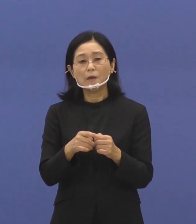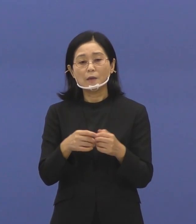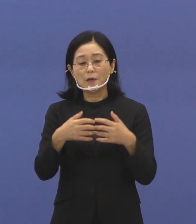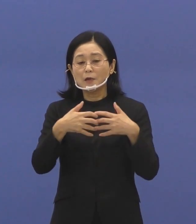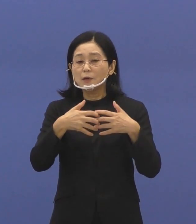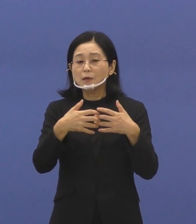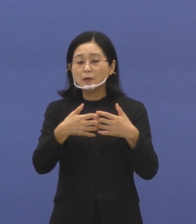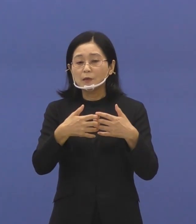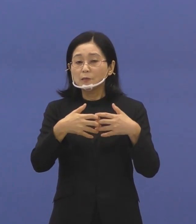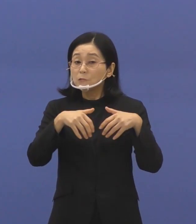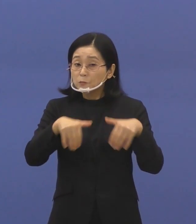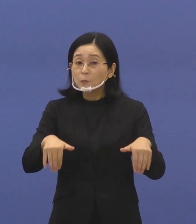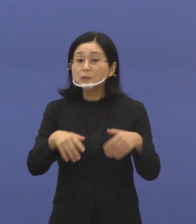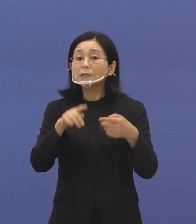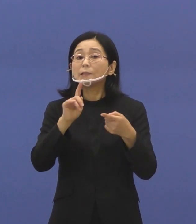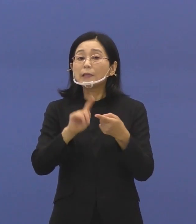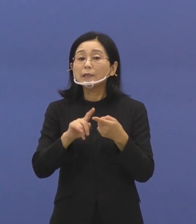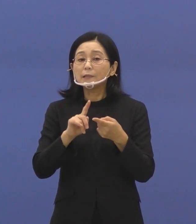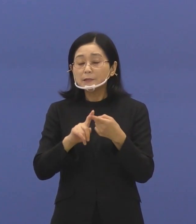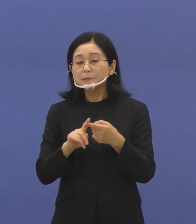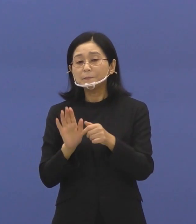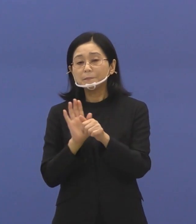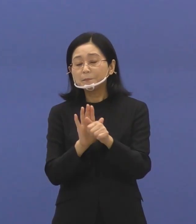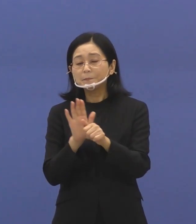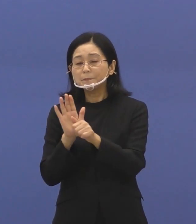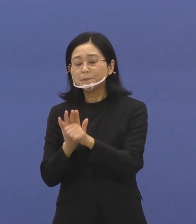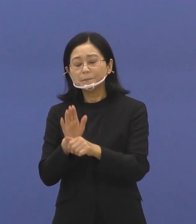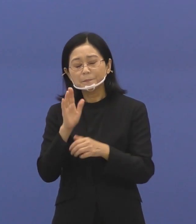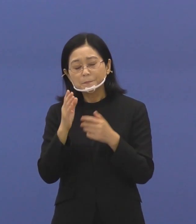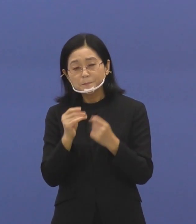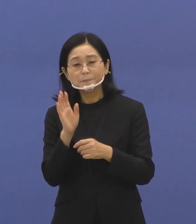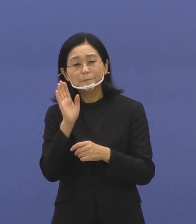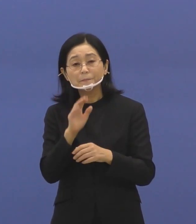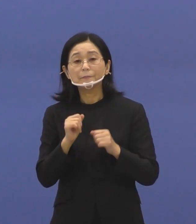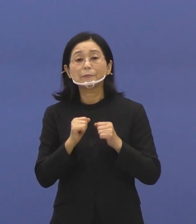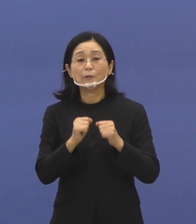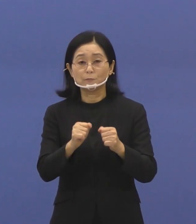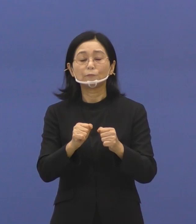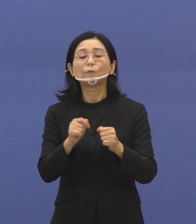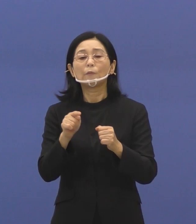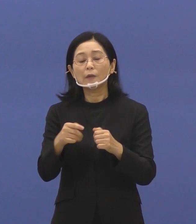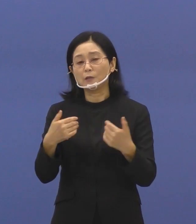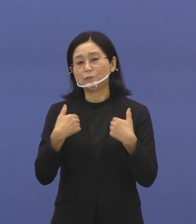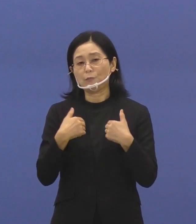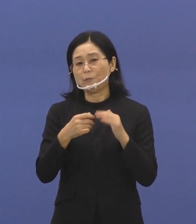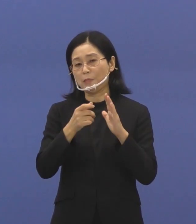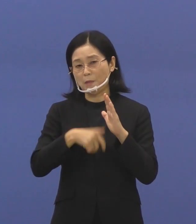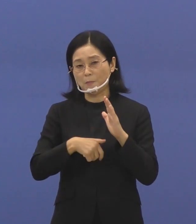まくやっていくっていうことがあのテーマになりますので、